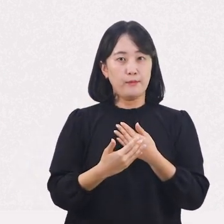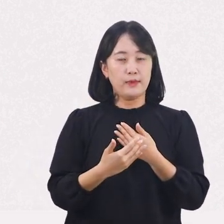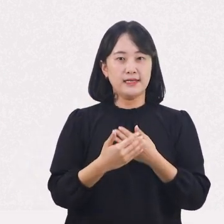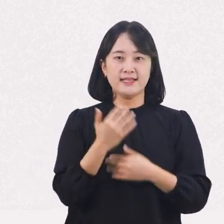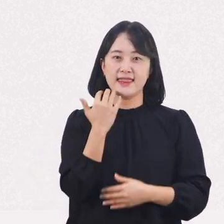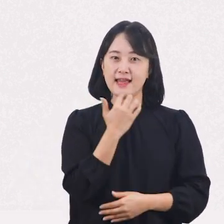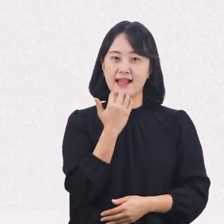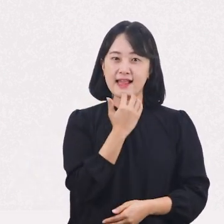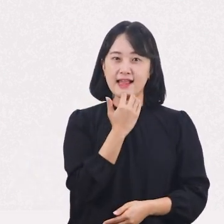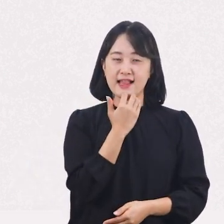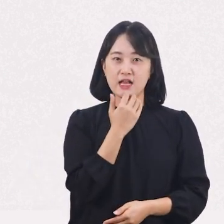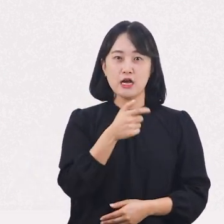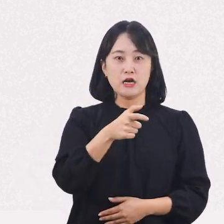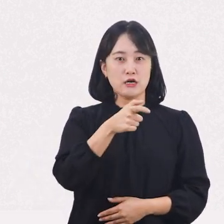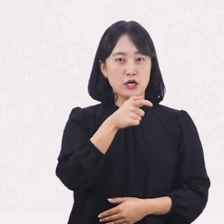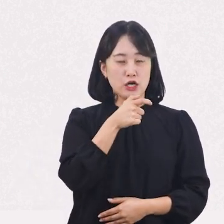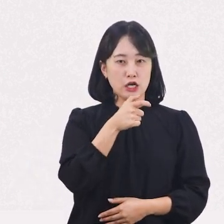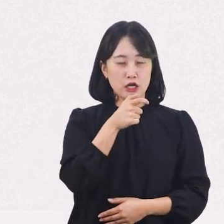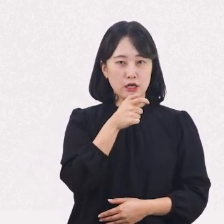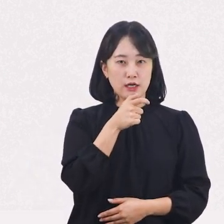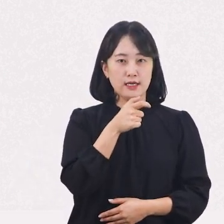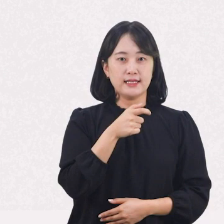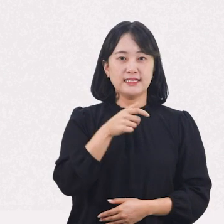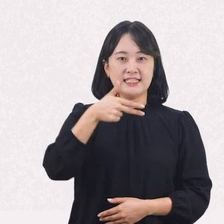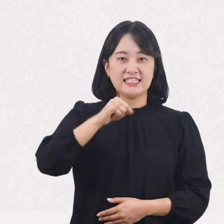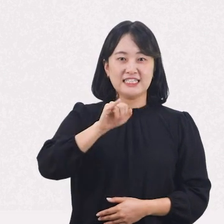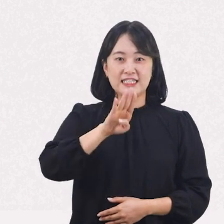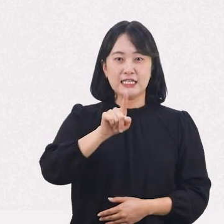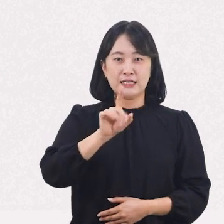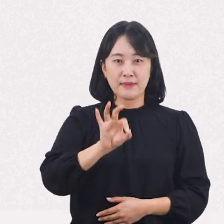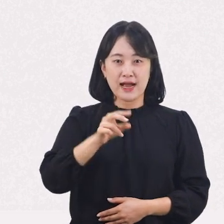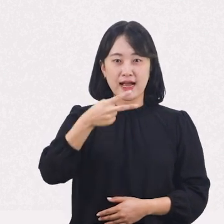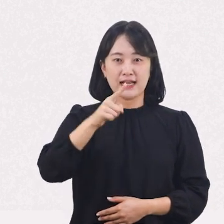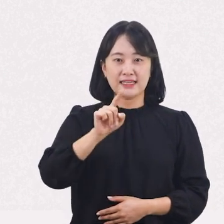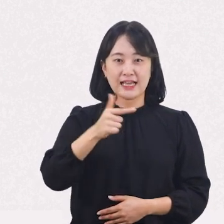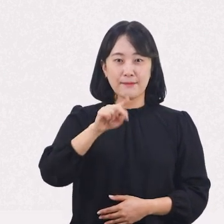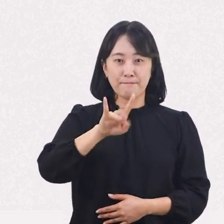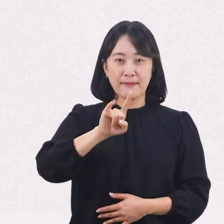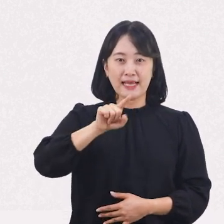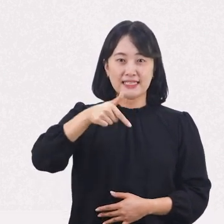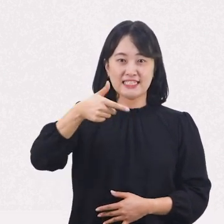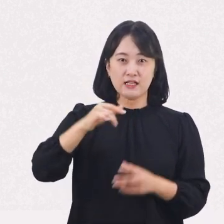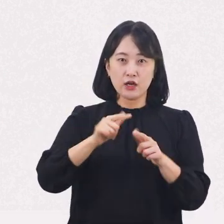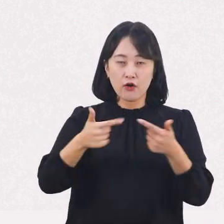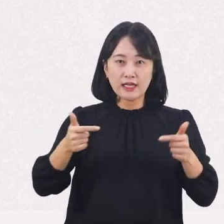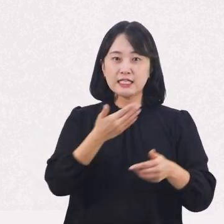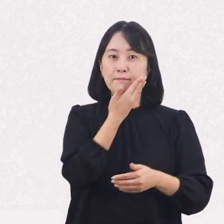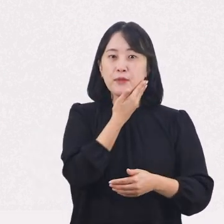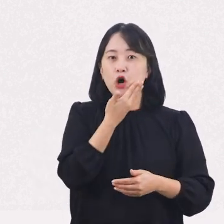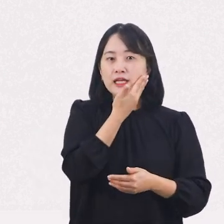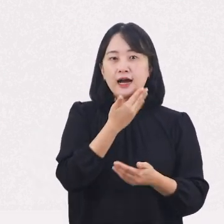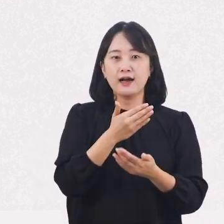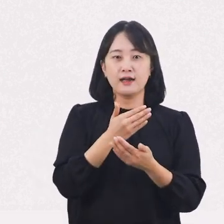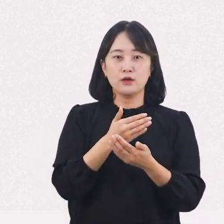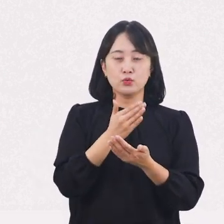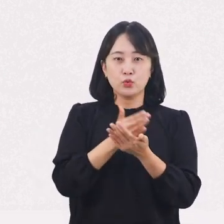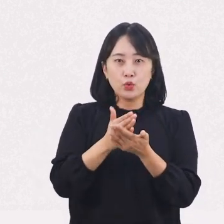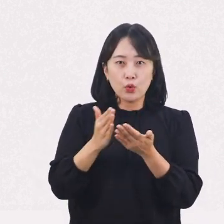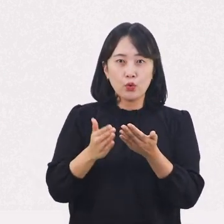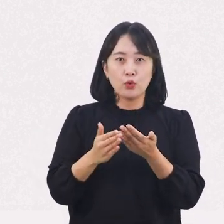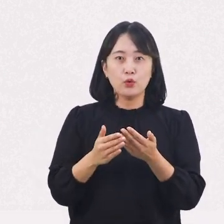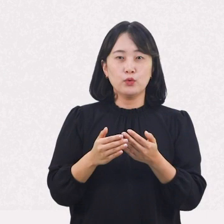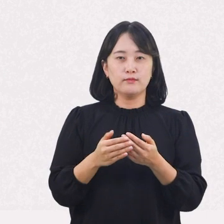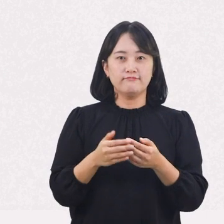색칠한 후 물, 탄수화물, 지방, 단백질, 무기질 등의 구성 성분을 해당하는 곳에